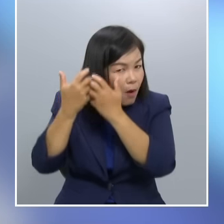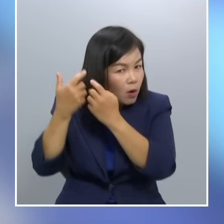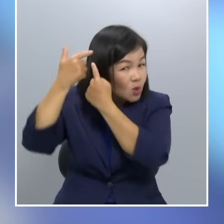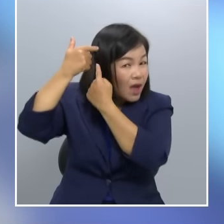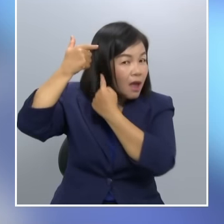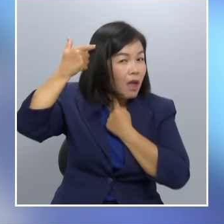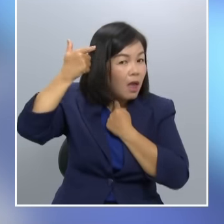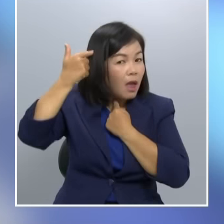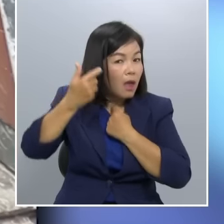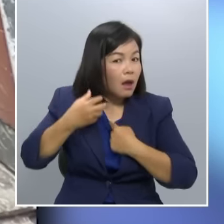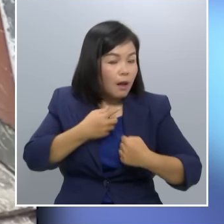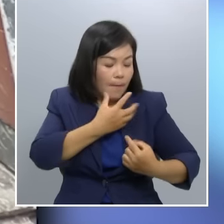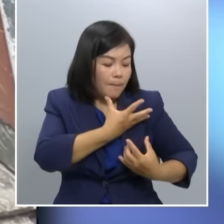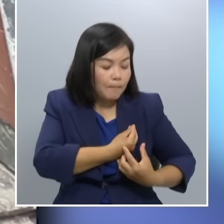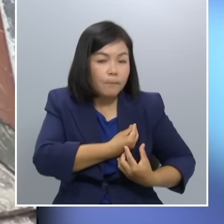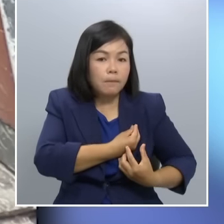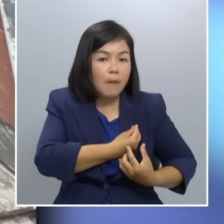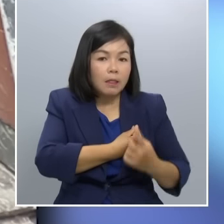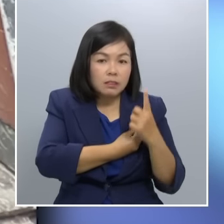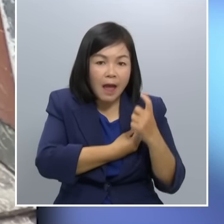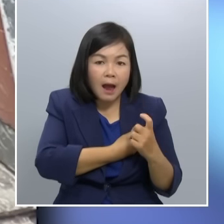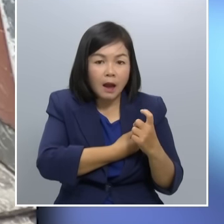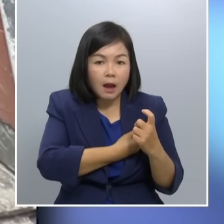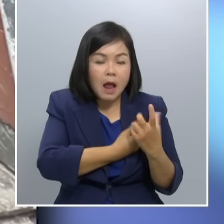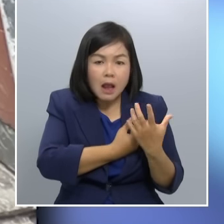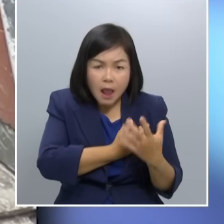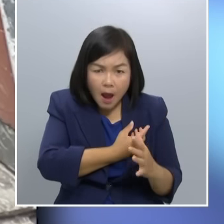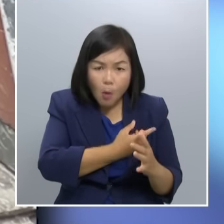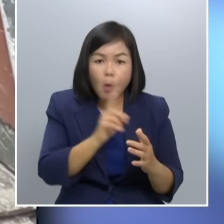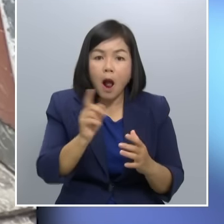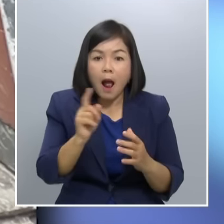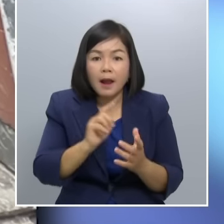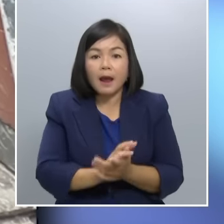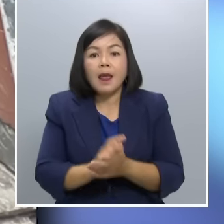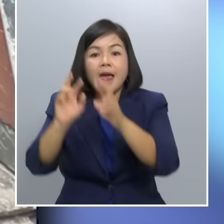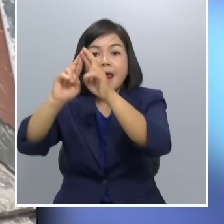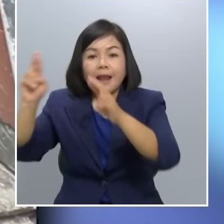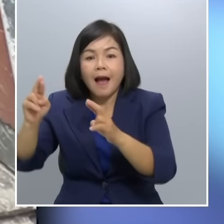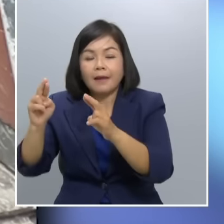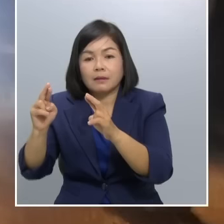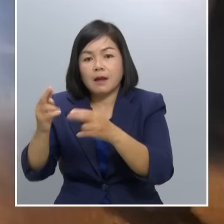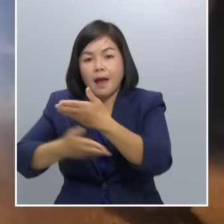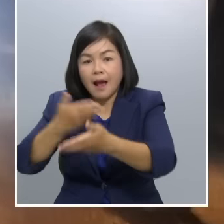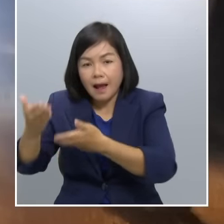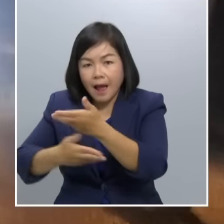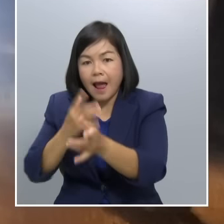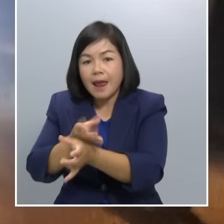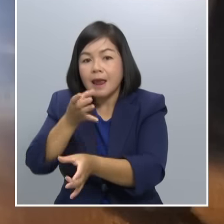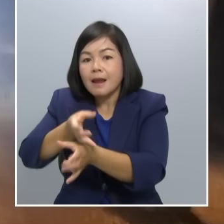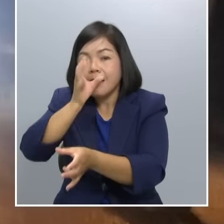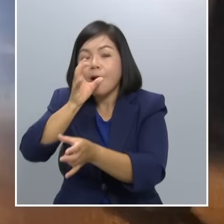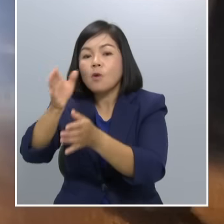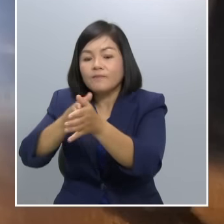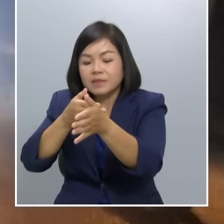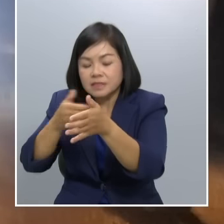หายใจล้มเหลวเธอบอกว่าหลังเกิดเหตุนะคะมีแต่เจ้าของซุ้มยาดองที่ซอยสามวา 11/1แล้วก็เถ่าแก่ที่เป็น